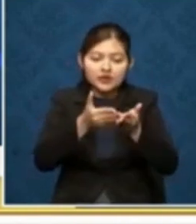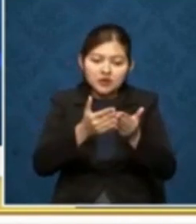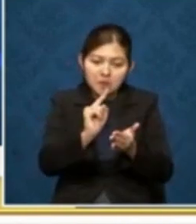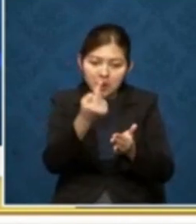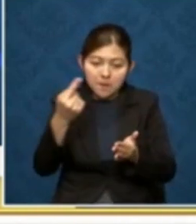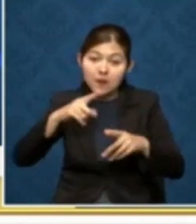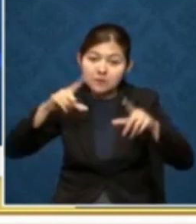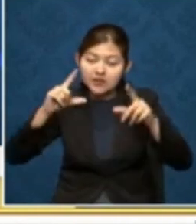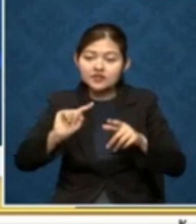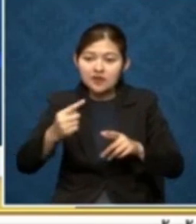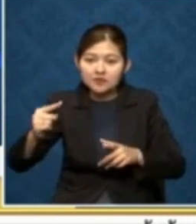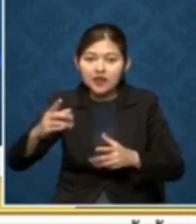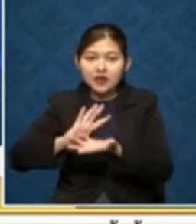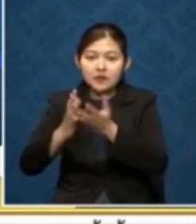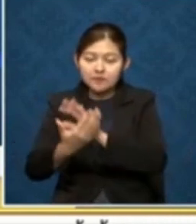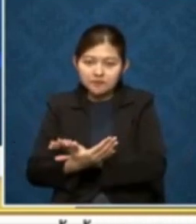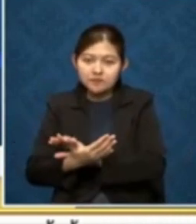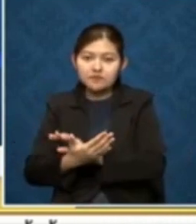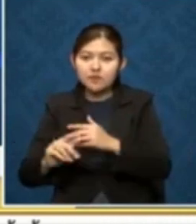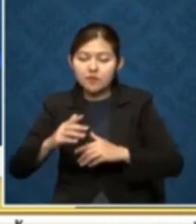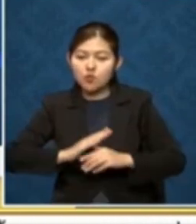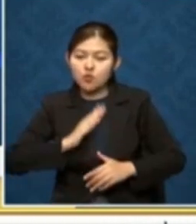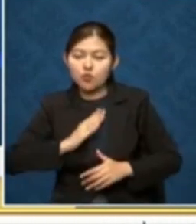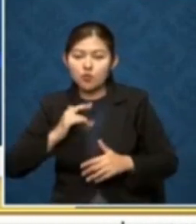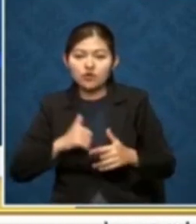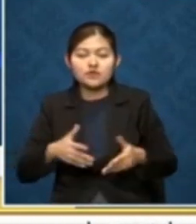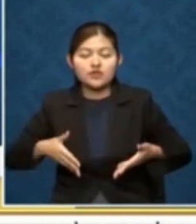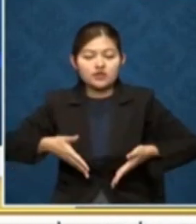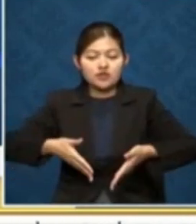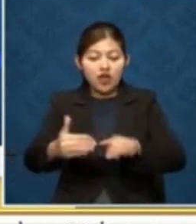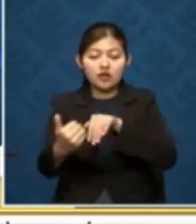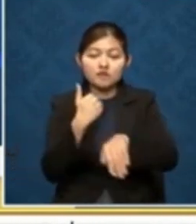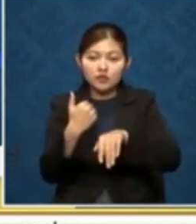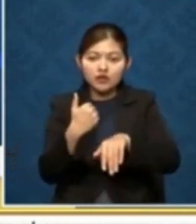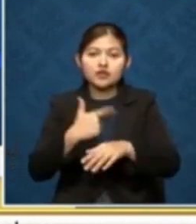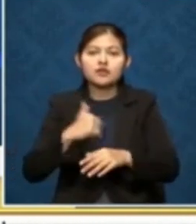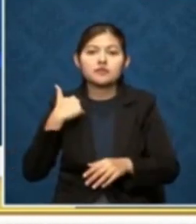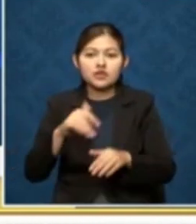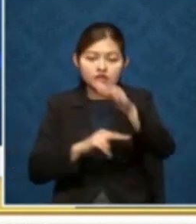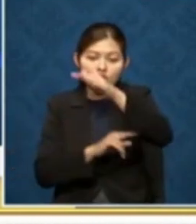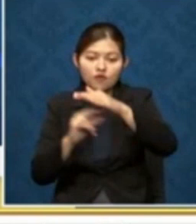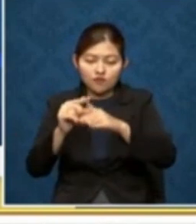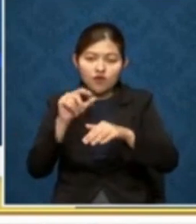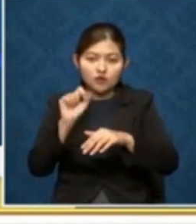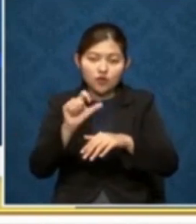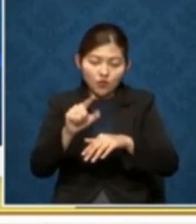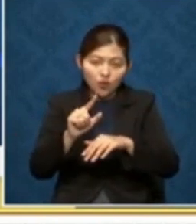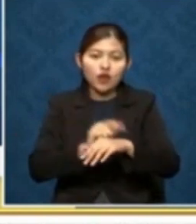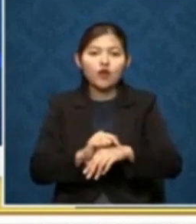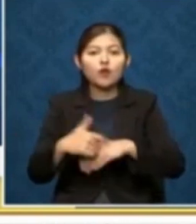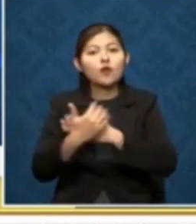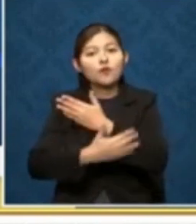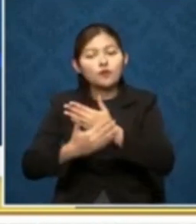มาใช้และพัฒนาให้เป็นสมาร์ทพอร์ตเราจะพัฒนาเส้นทางบกเราจะมีมอเตอร์เวย์ขึ้นมามีรถไฟรางคู่ขึ้นมาระยะท